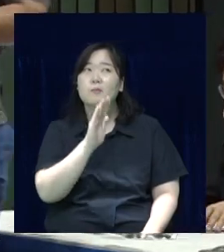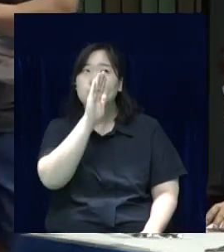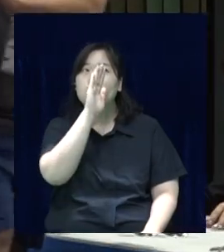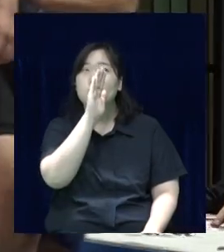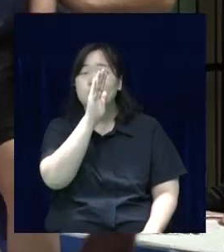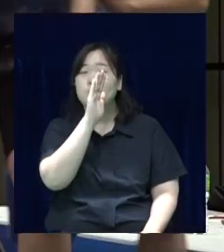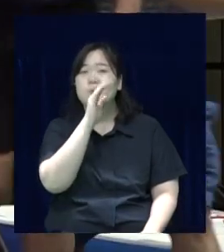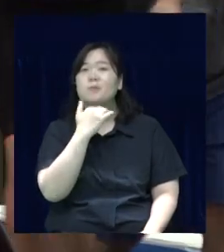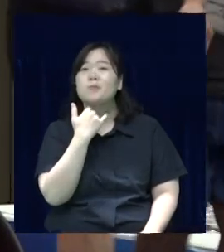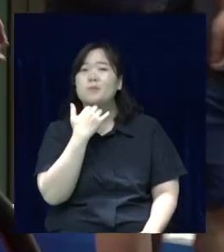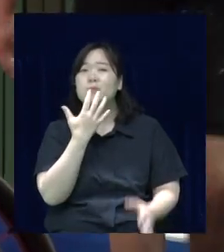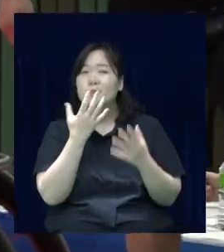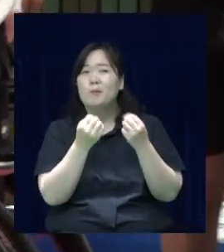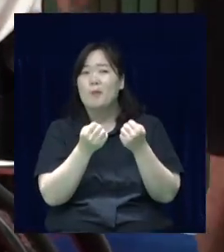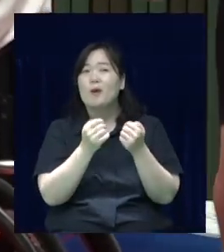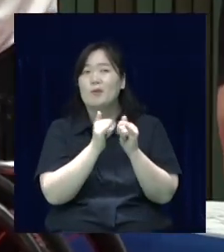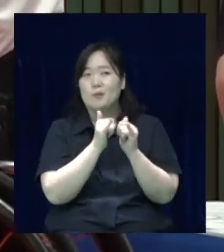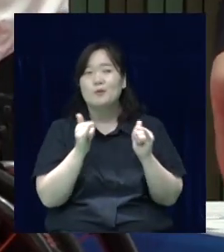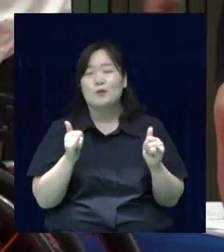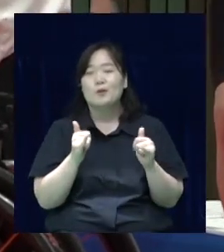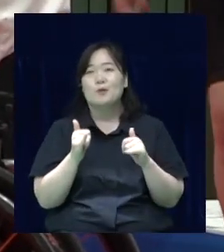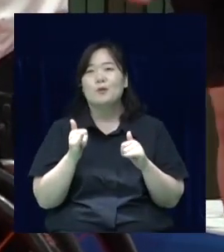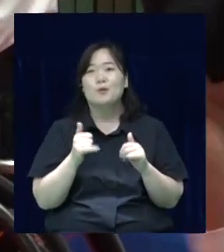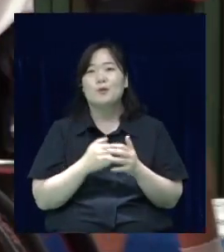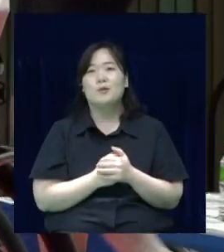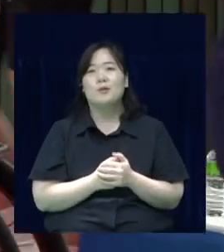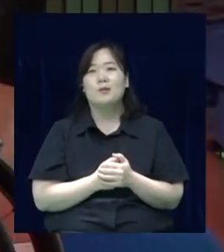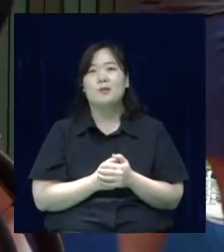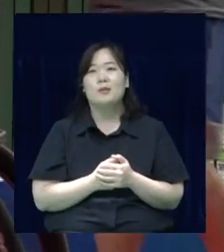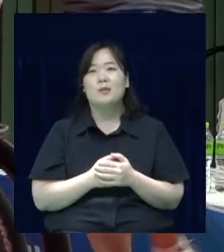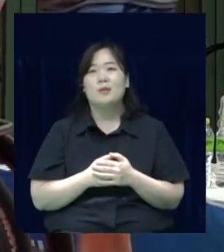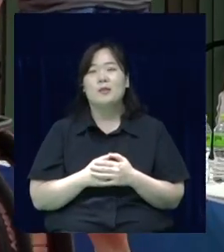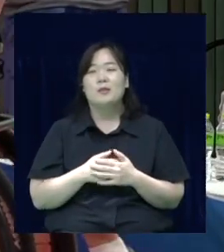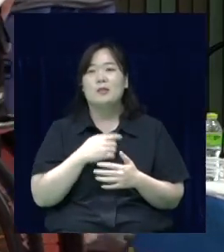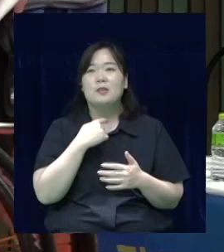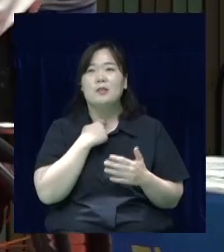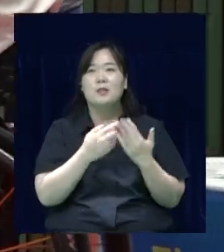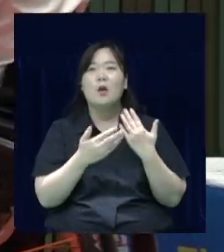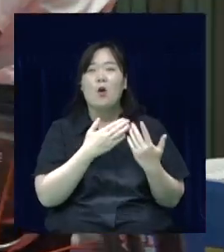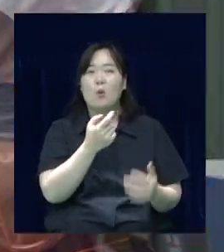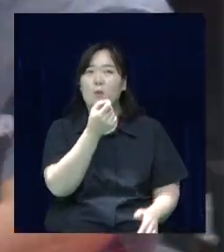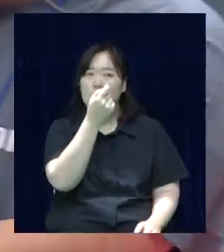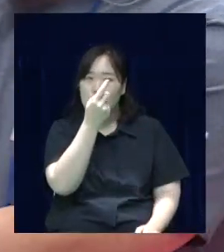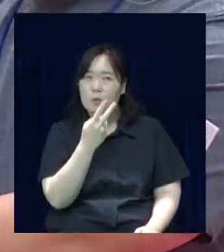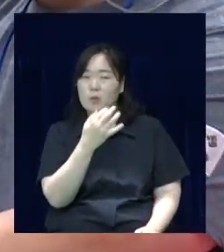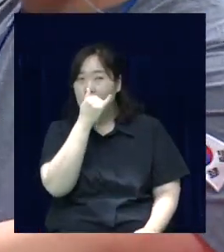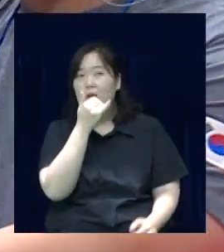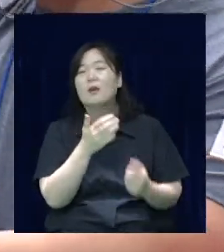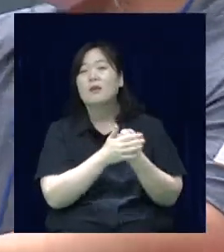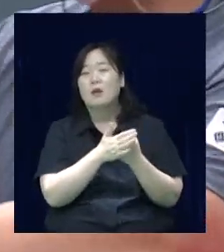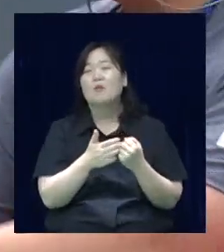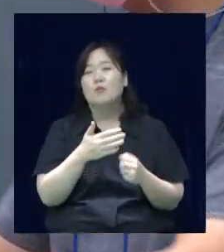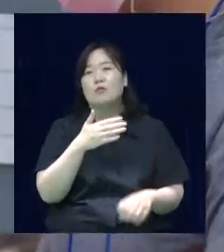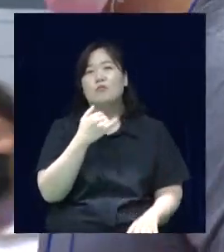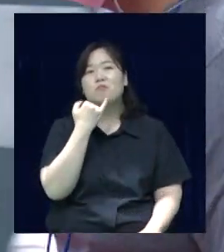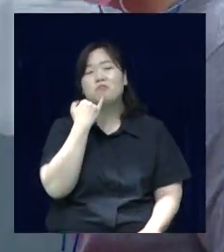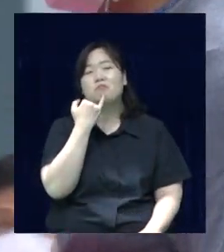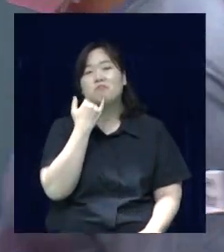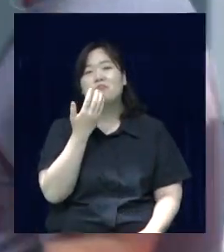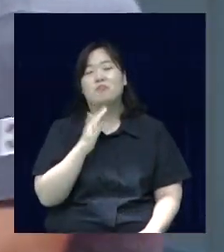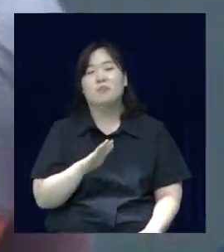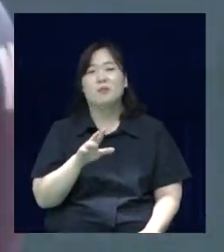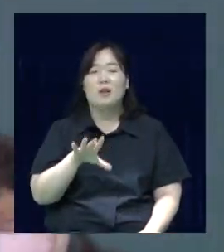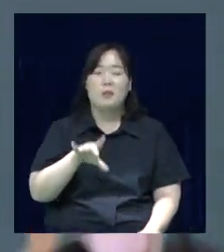어린 선수들한테는 이게 중압감이 더 커질 수가 있거든요. 네. 이 선수들이 사실 연습 경기에서는 지금 신청한 기록을 다 했을 거라고 봐지거든요. 네.